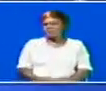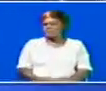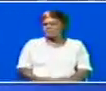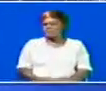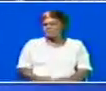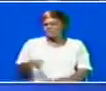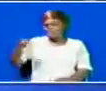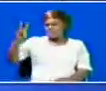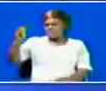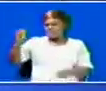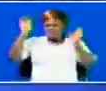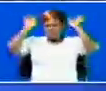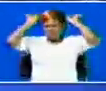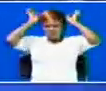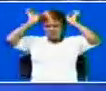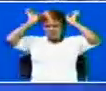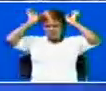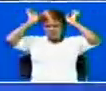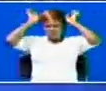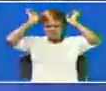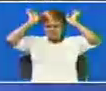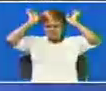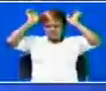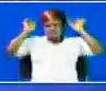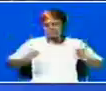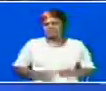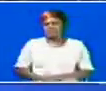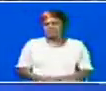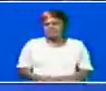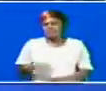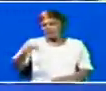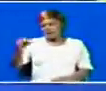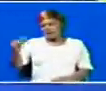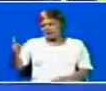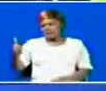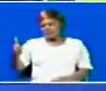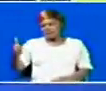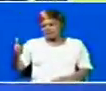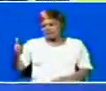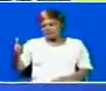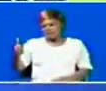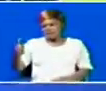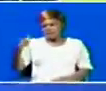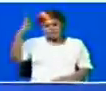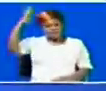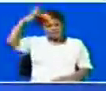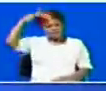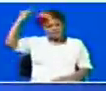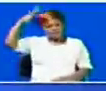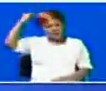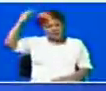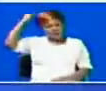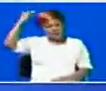na waziri mkuu wa Ethiopia, Haile Mariam Desalegn. Wengine walikuwa Mohamed Abdullahi Mohamed wa Somalia,